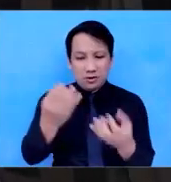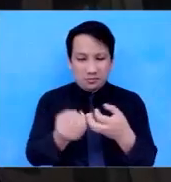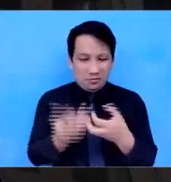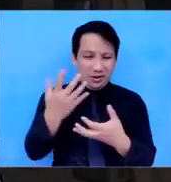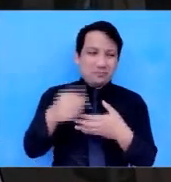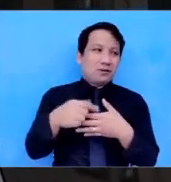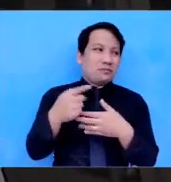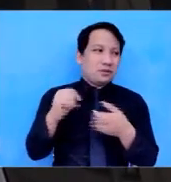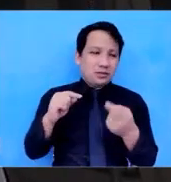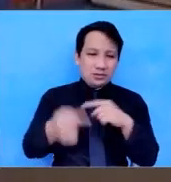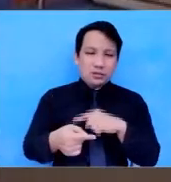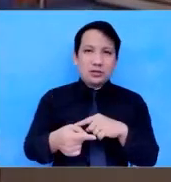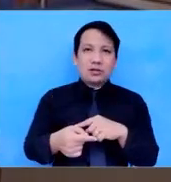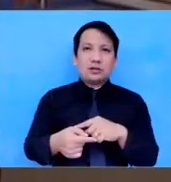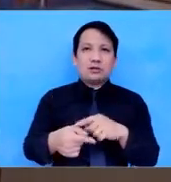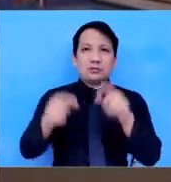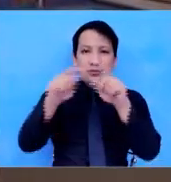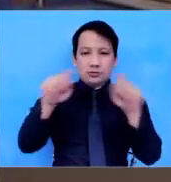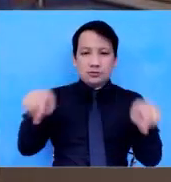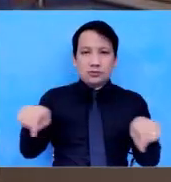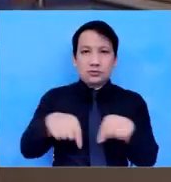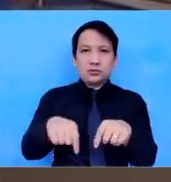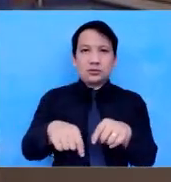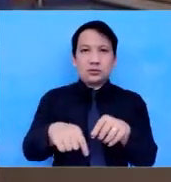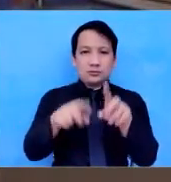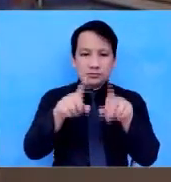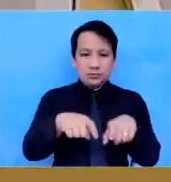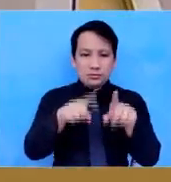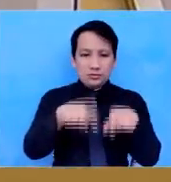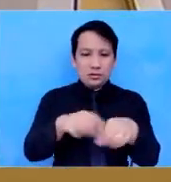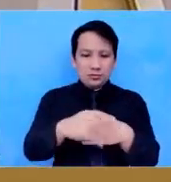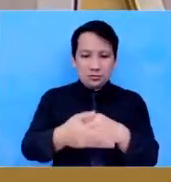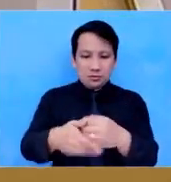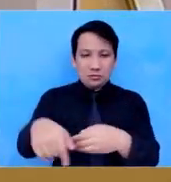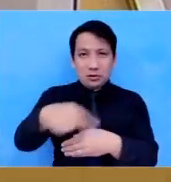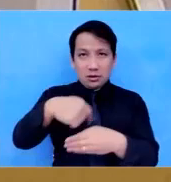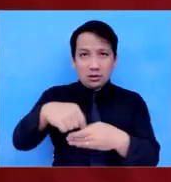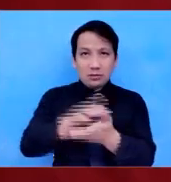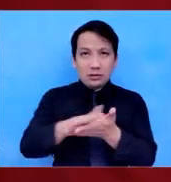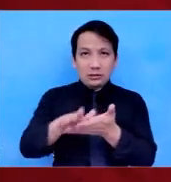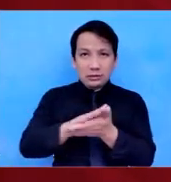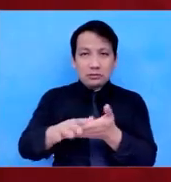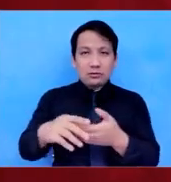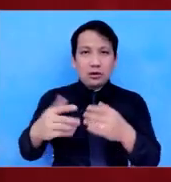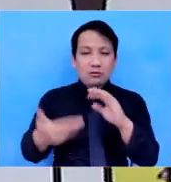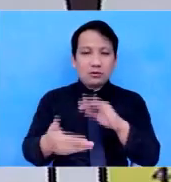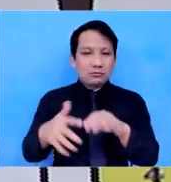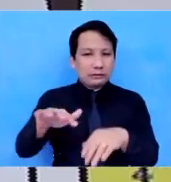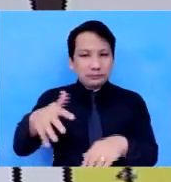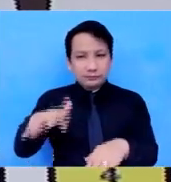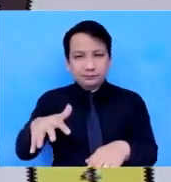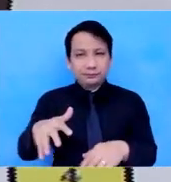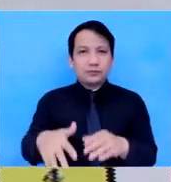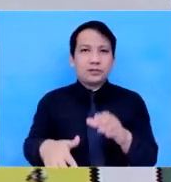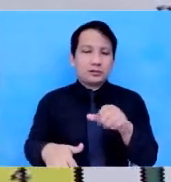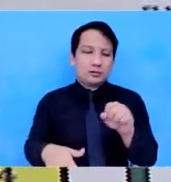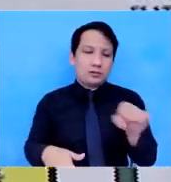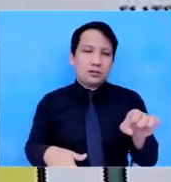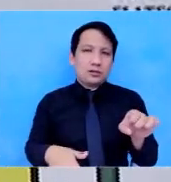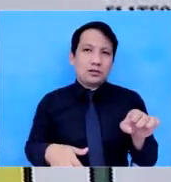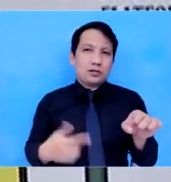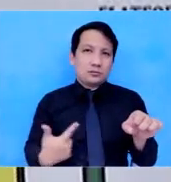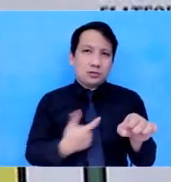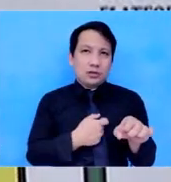Mula triage, nadalhin sila sa treatment area para mahugasan na kanilang mga sugat, lalo na yung mga mild na kaso. Pero yung mga napuruhan na